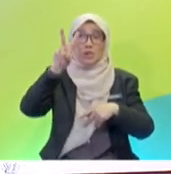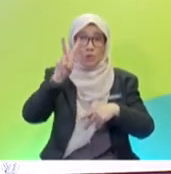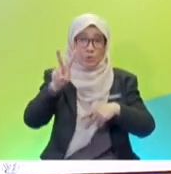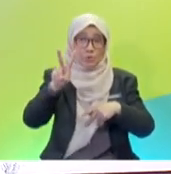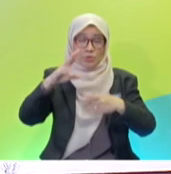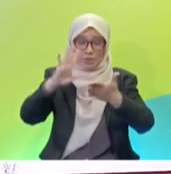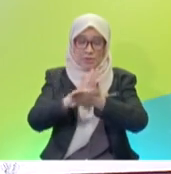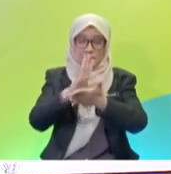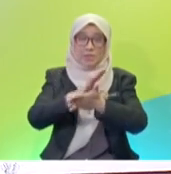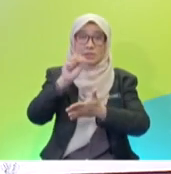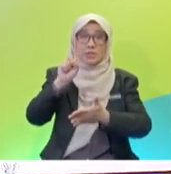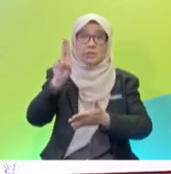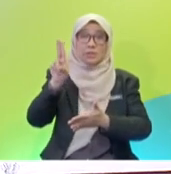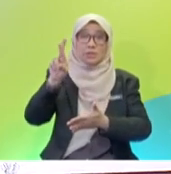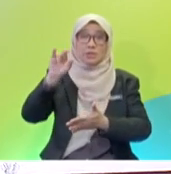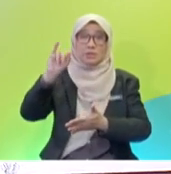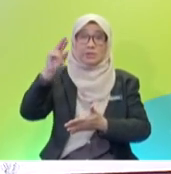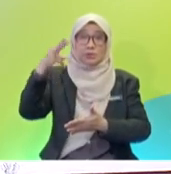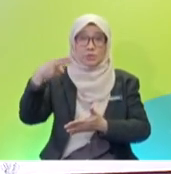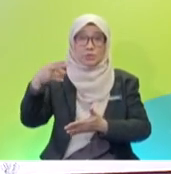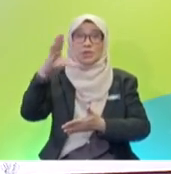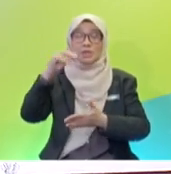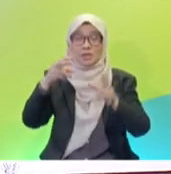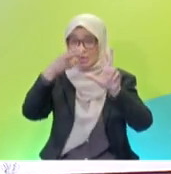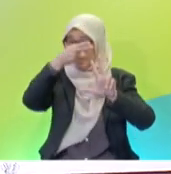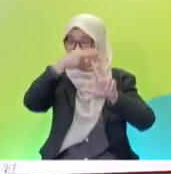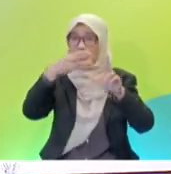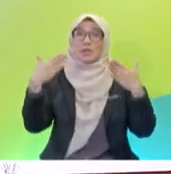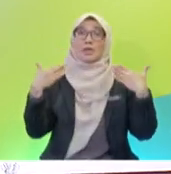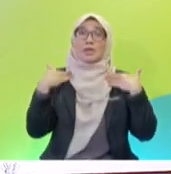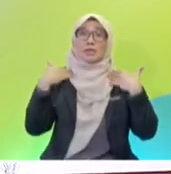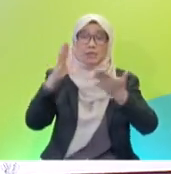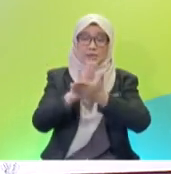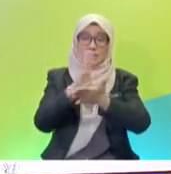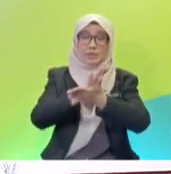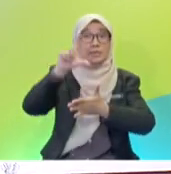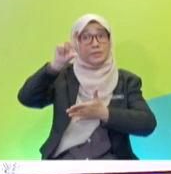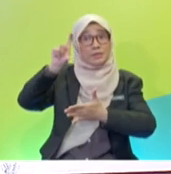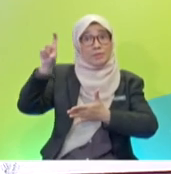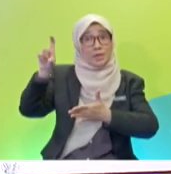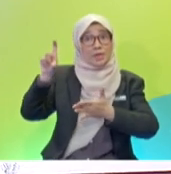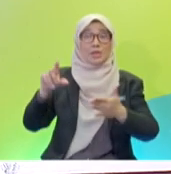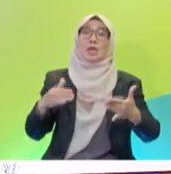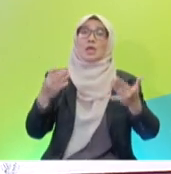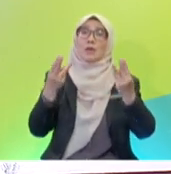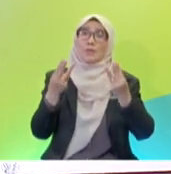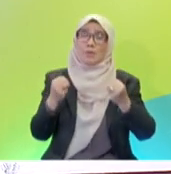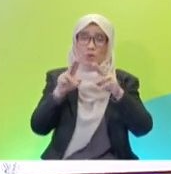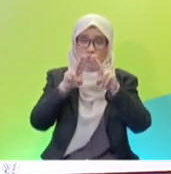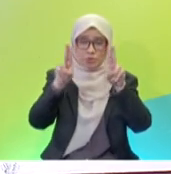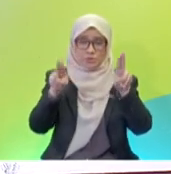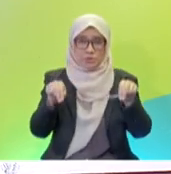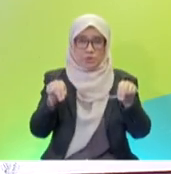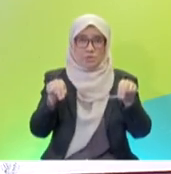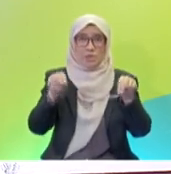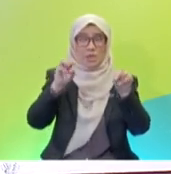yang akhir sekali kita ada kertas tebal. Kertas tebal. Ya. Jadi kita nak uji adakah kejelasan cahaya